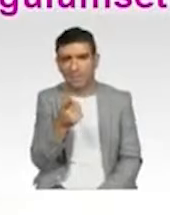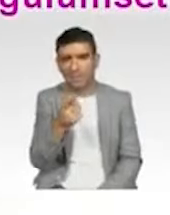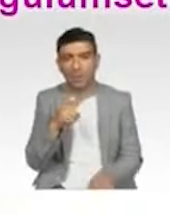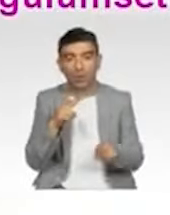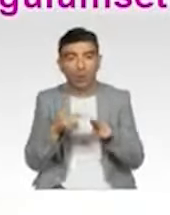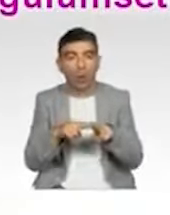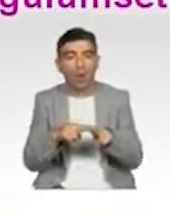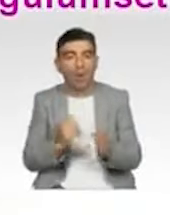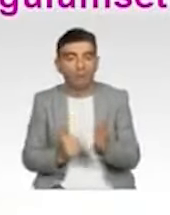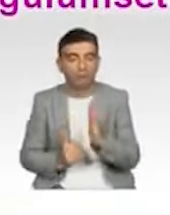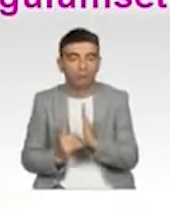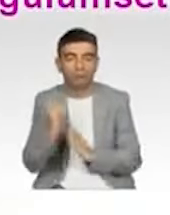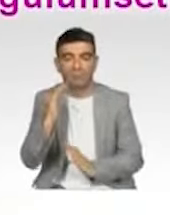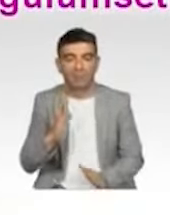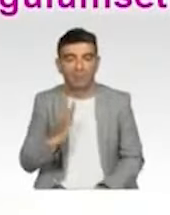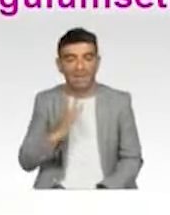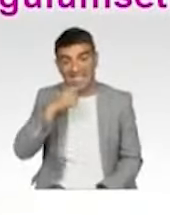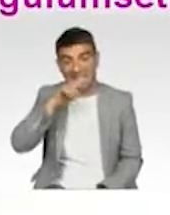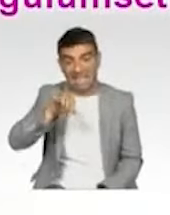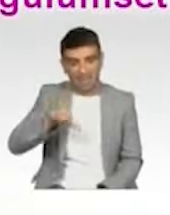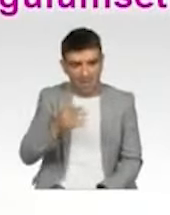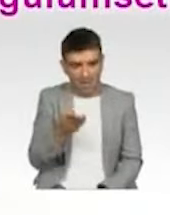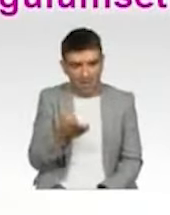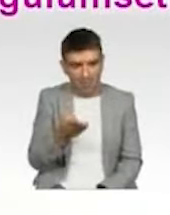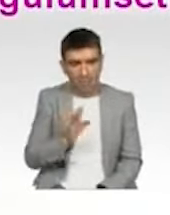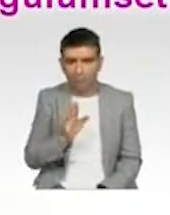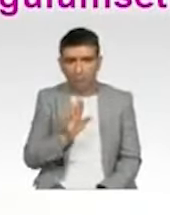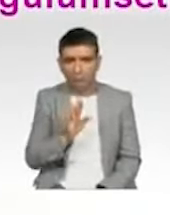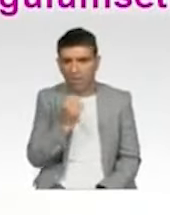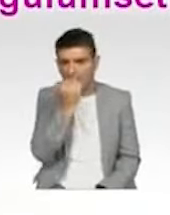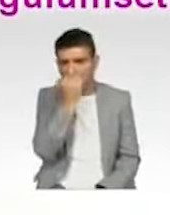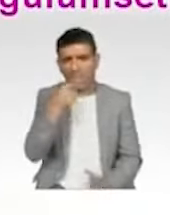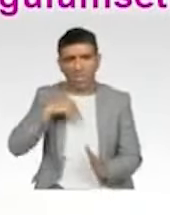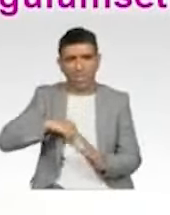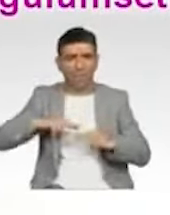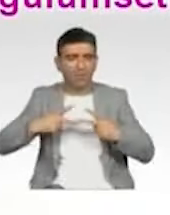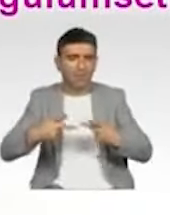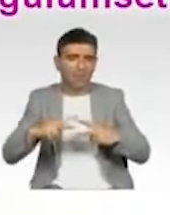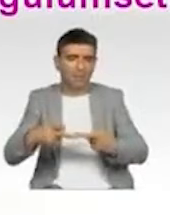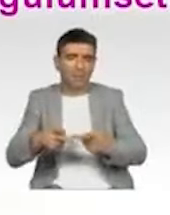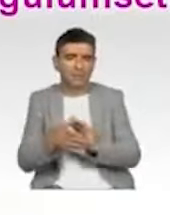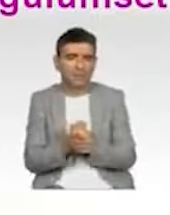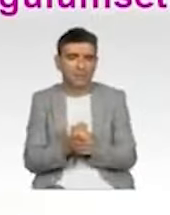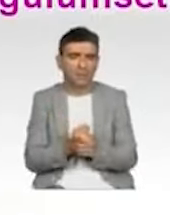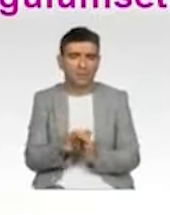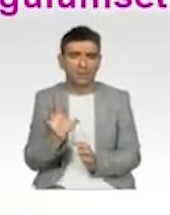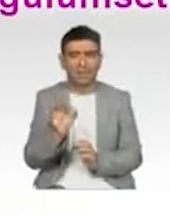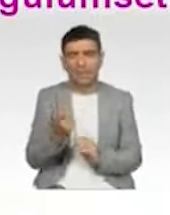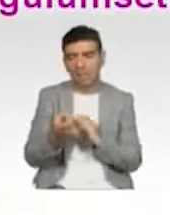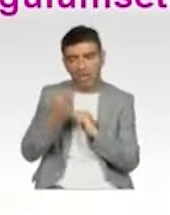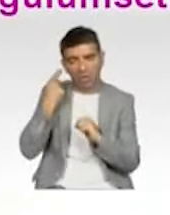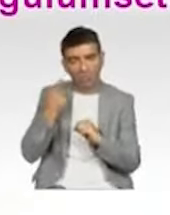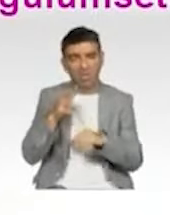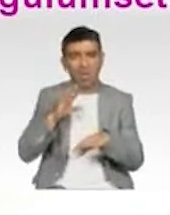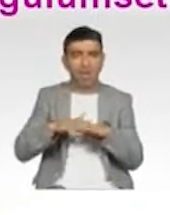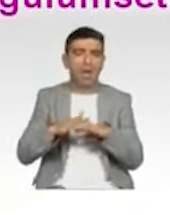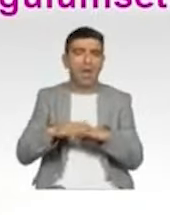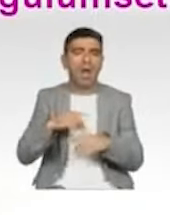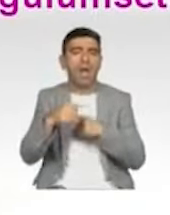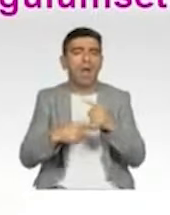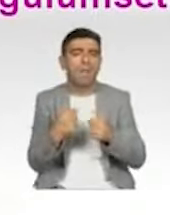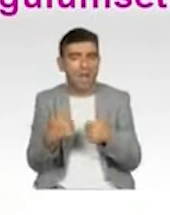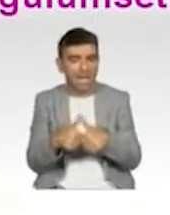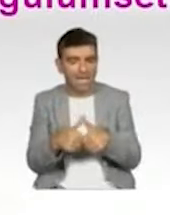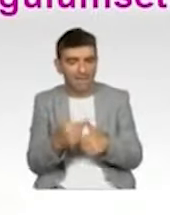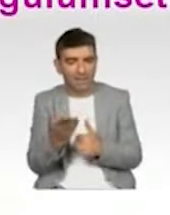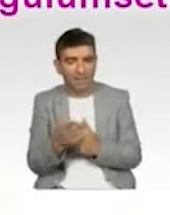kolesterol yüksekliği var. Zeytinyağında mı? Yok, genetik. Genetik o bölgede muhtemelen geçmişte yapılan akraba evlilikleri